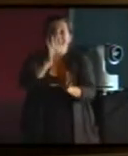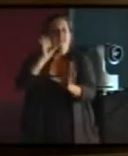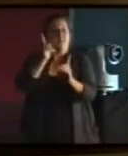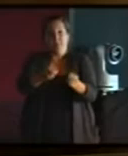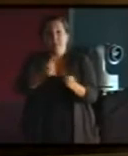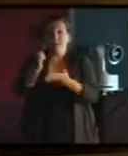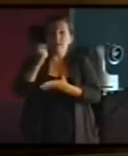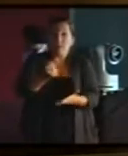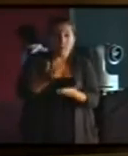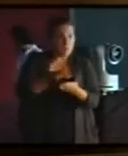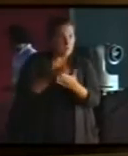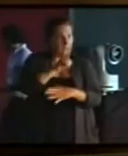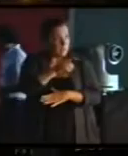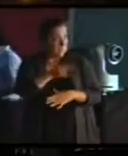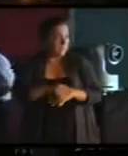Alors,